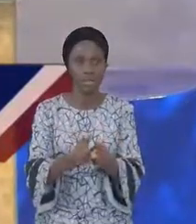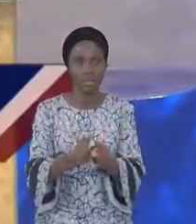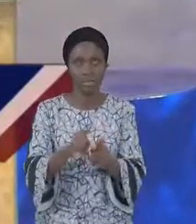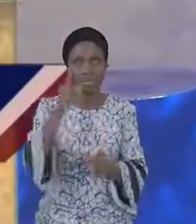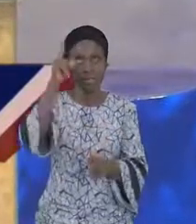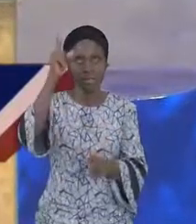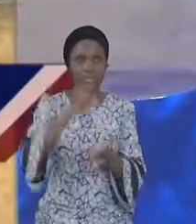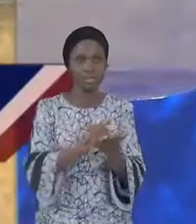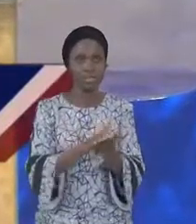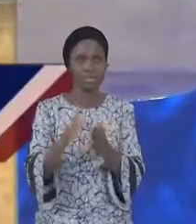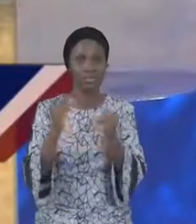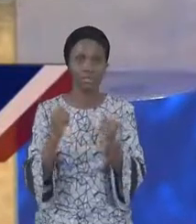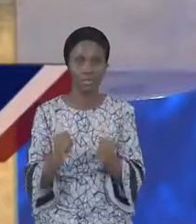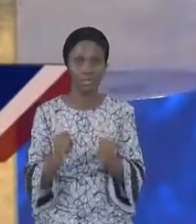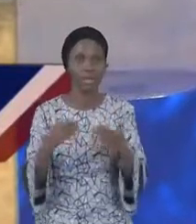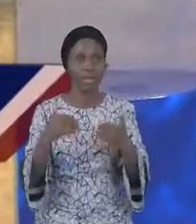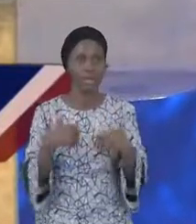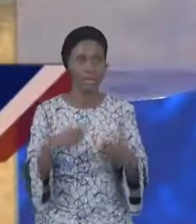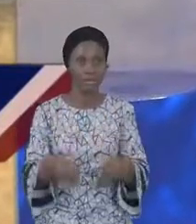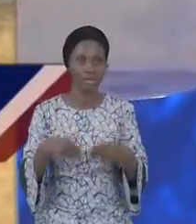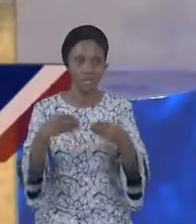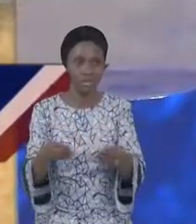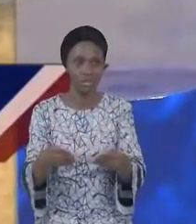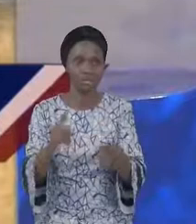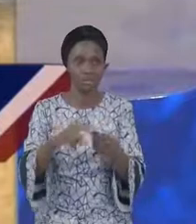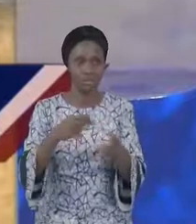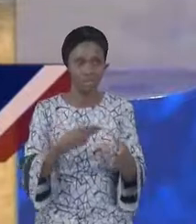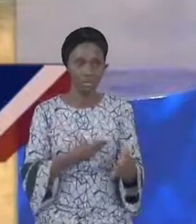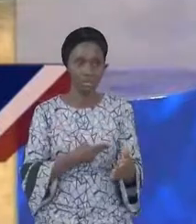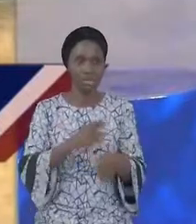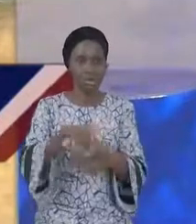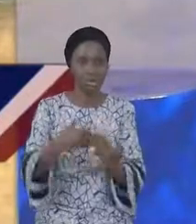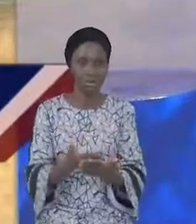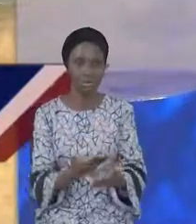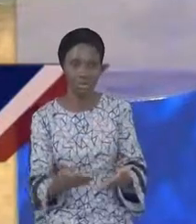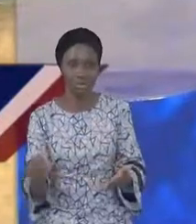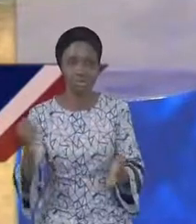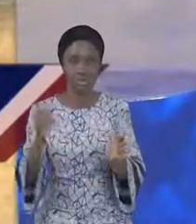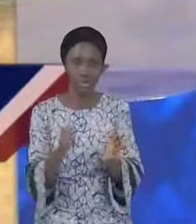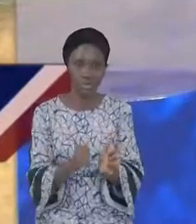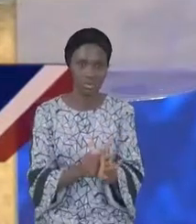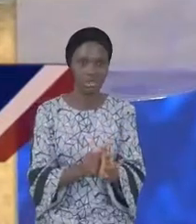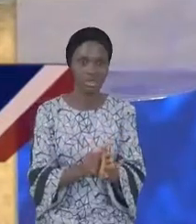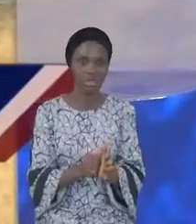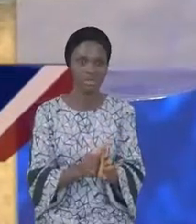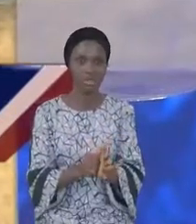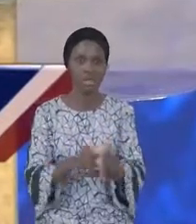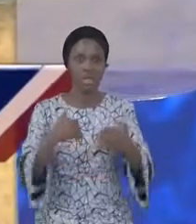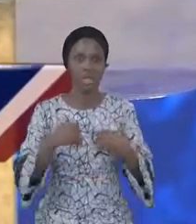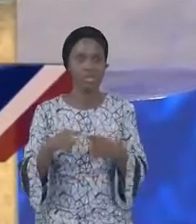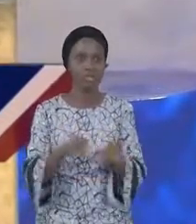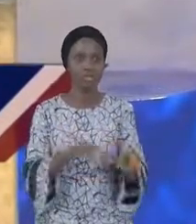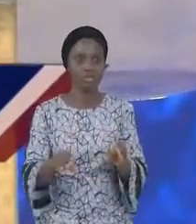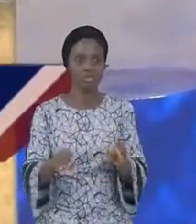divine power, comme sa divine puissance nous a donné tout ce qui contribue à